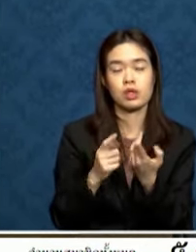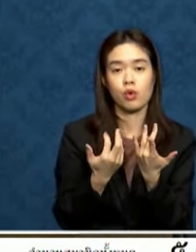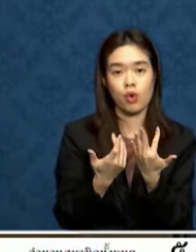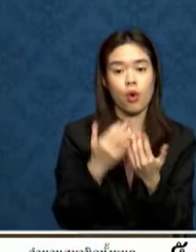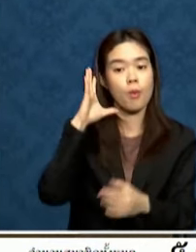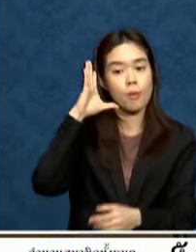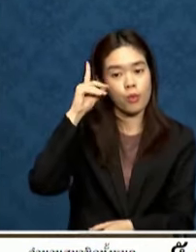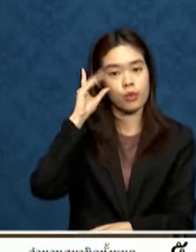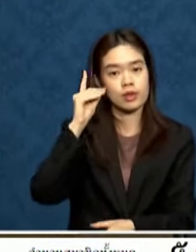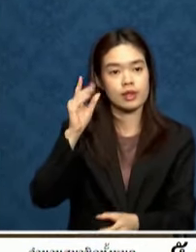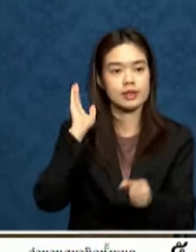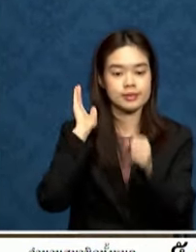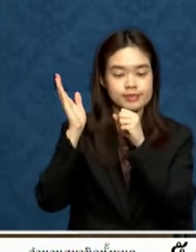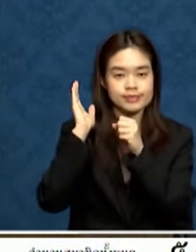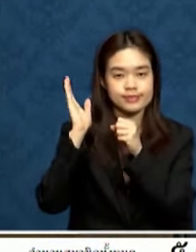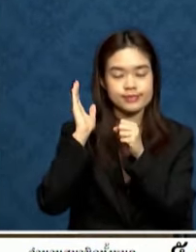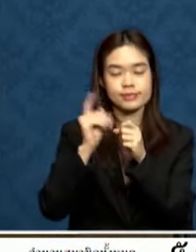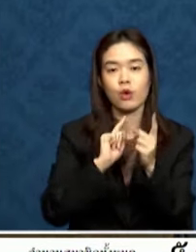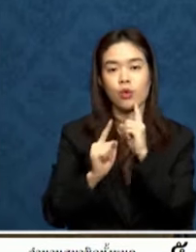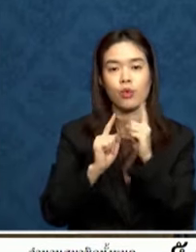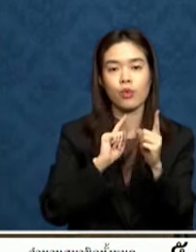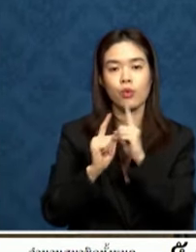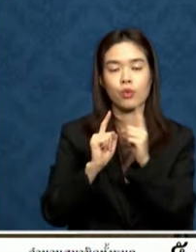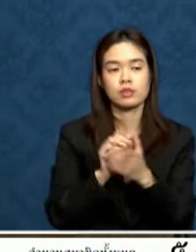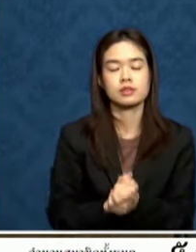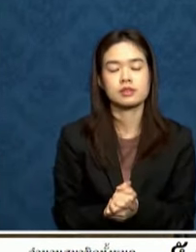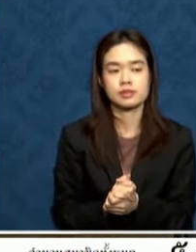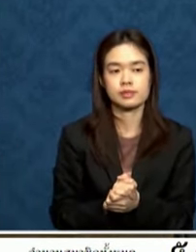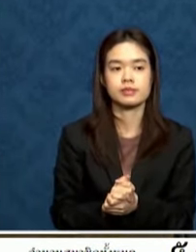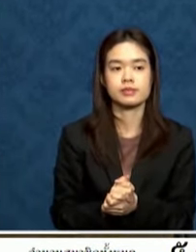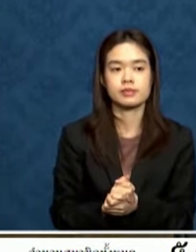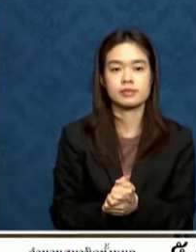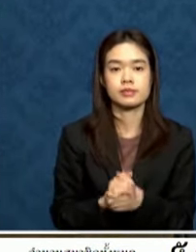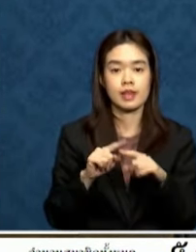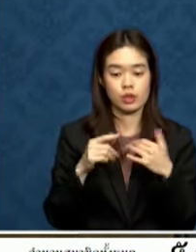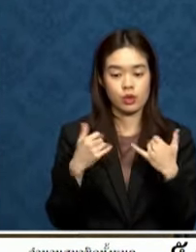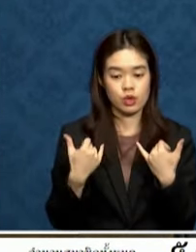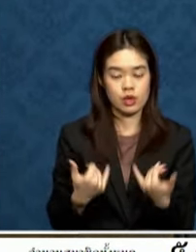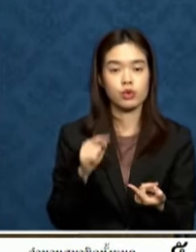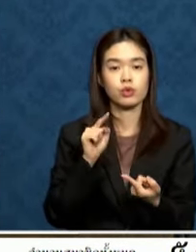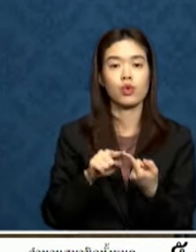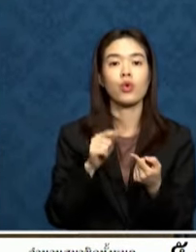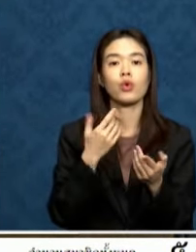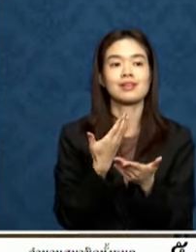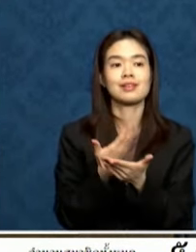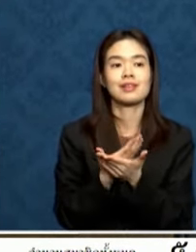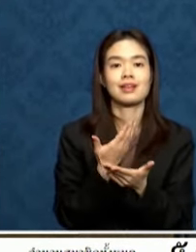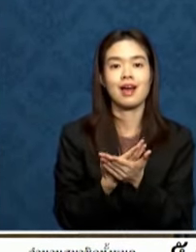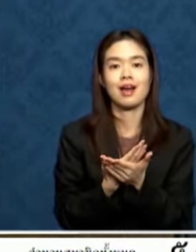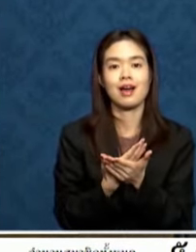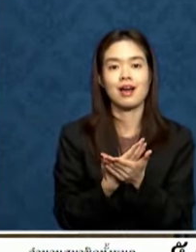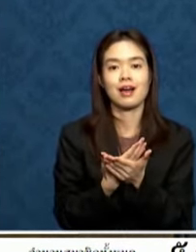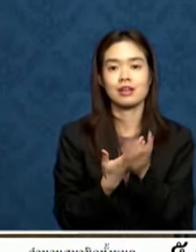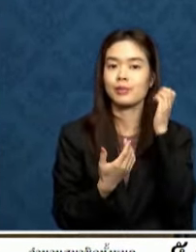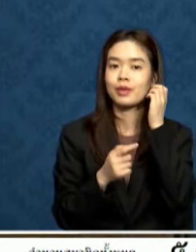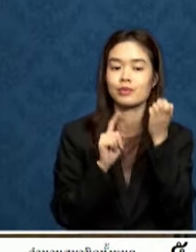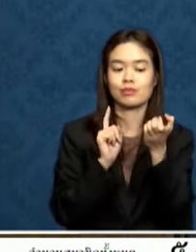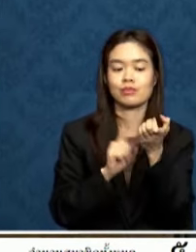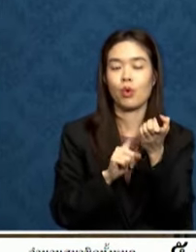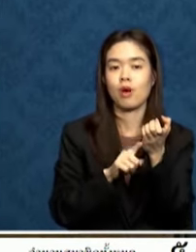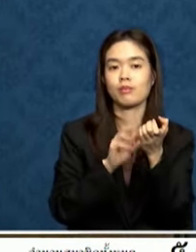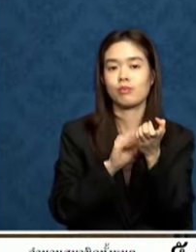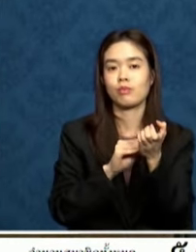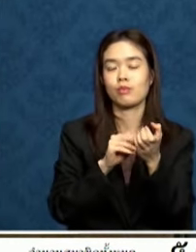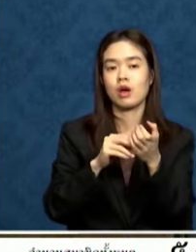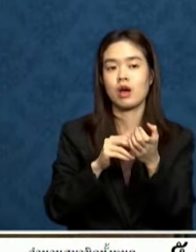ประธานครับไม่ต้องห่วงครับแต่เพียงแต่ว่าผมกำลังบอกว่า Digital walletเนี่ยท่านนายกรัฐมนตรีพูดมา